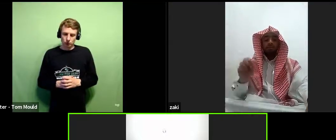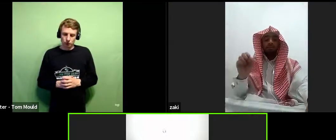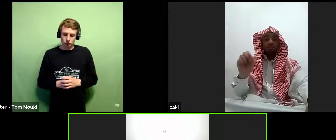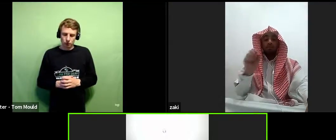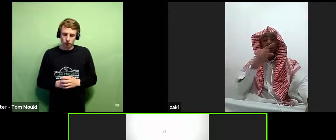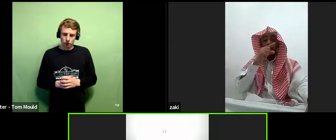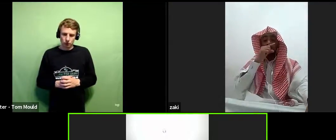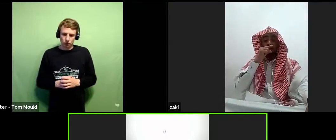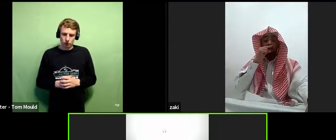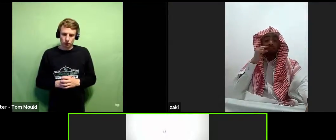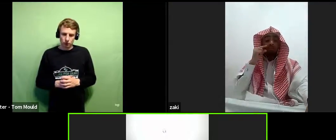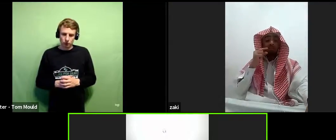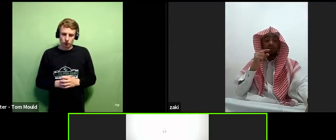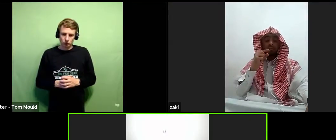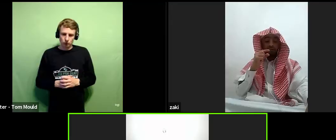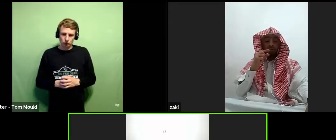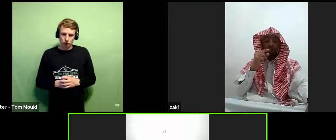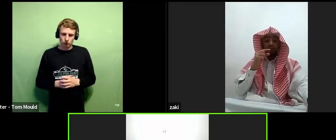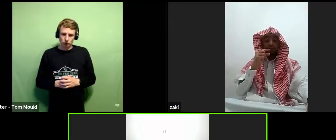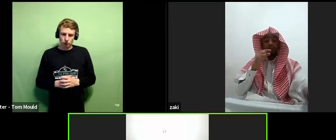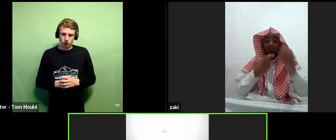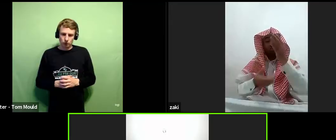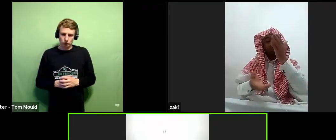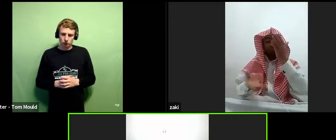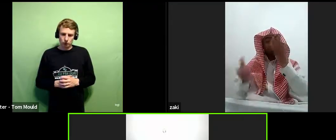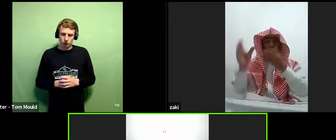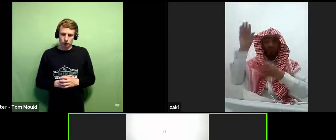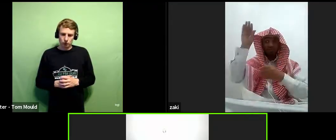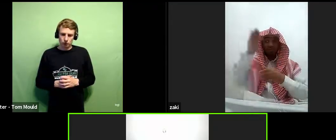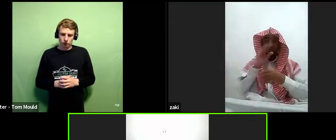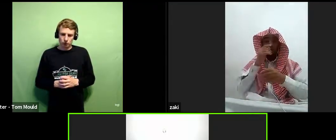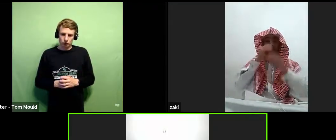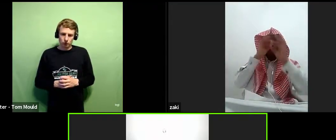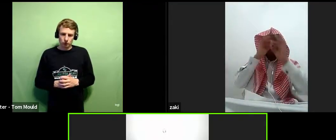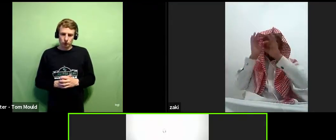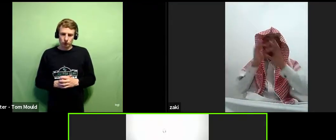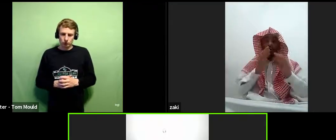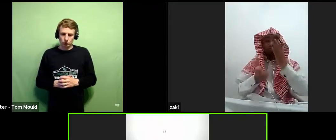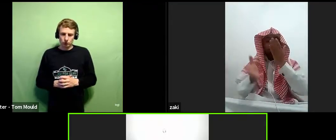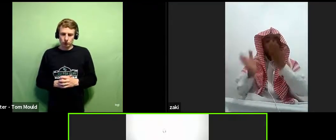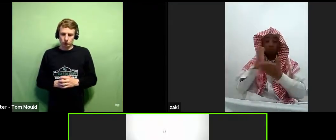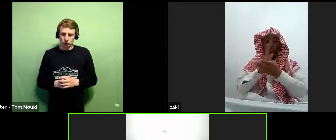هدى للناس وبينات من الهدى